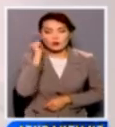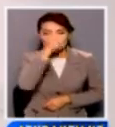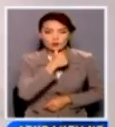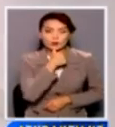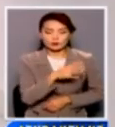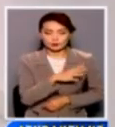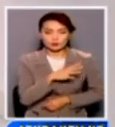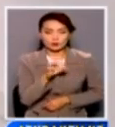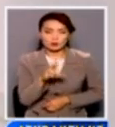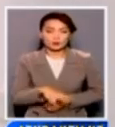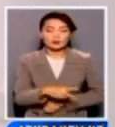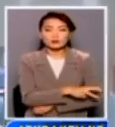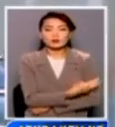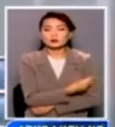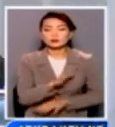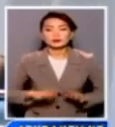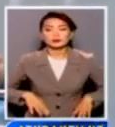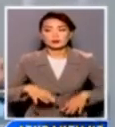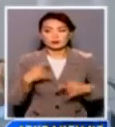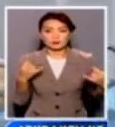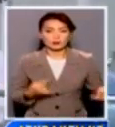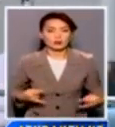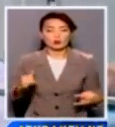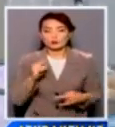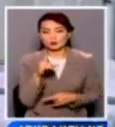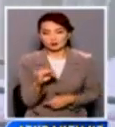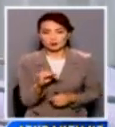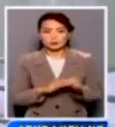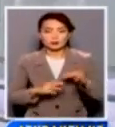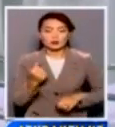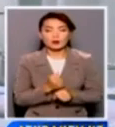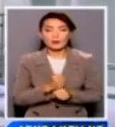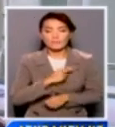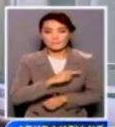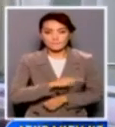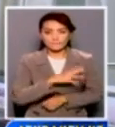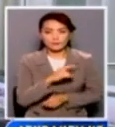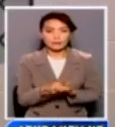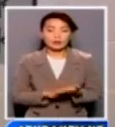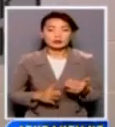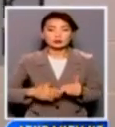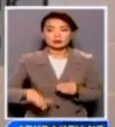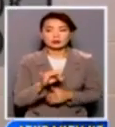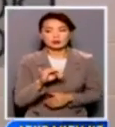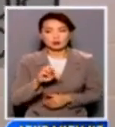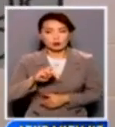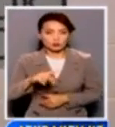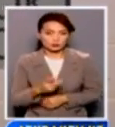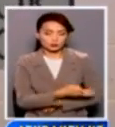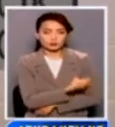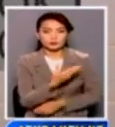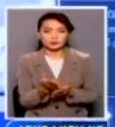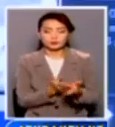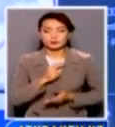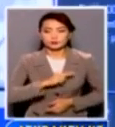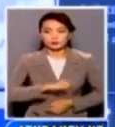аралығында облыстық ауруханада сәулемен зерттеу бөлімшесінің меңгерушісі болып тағайындалды. Кейін сол жерде рентгенолог дәрігер болып қызмет